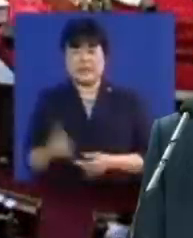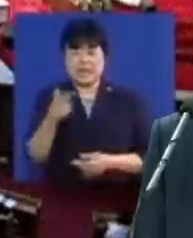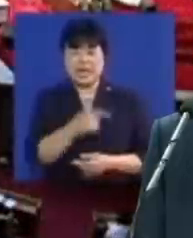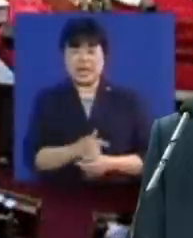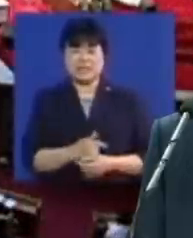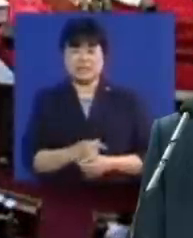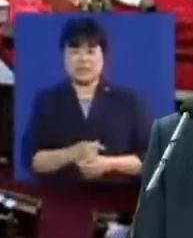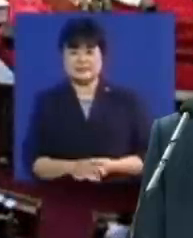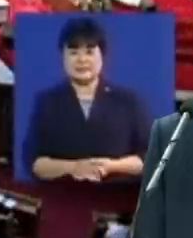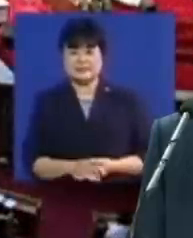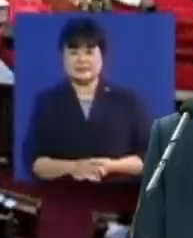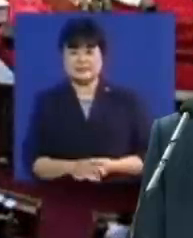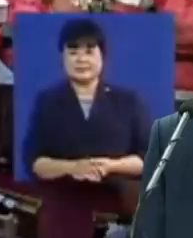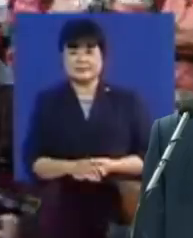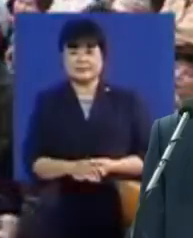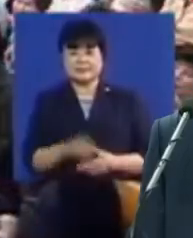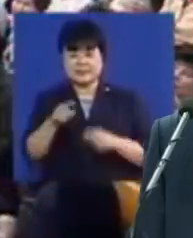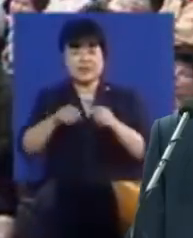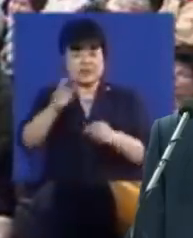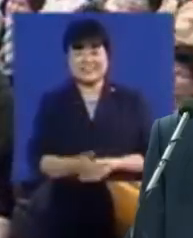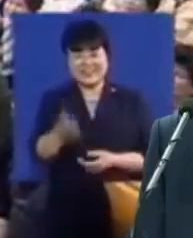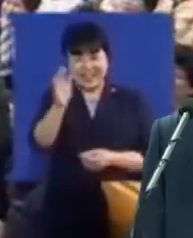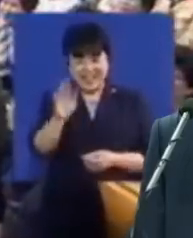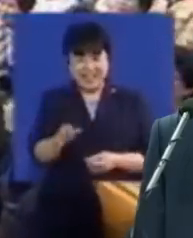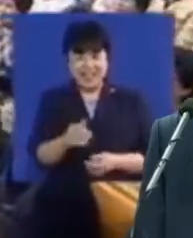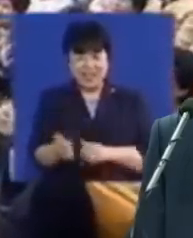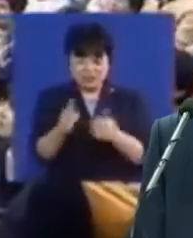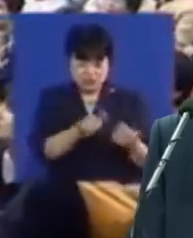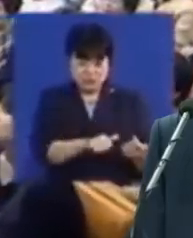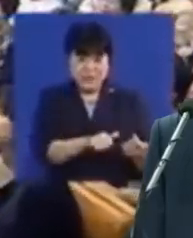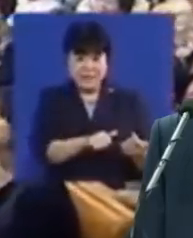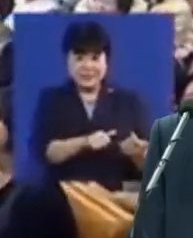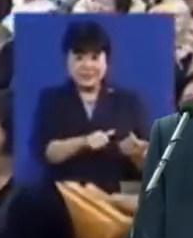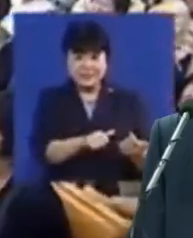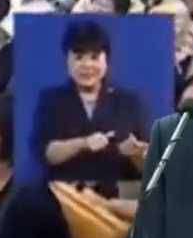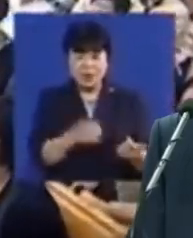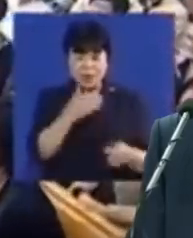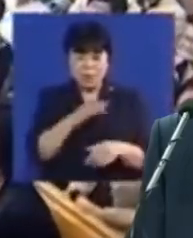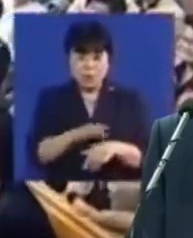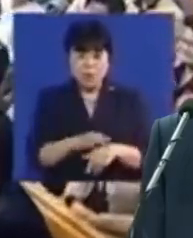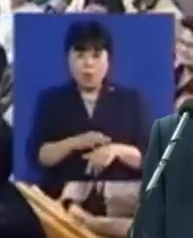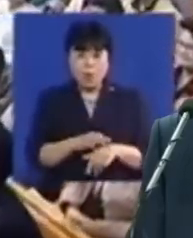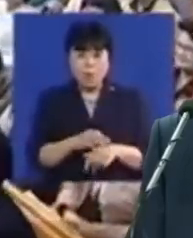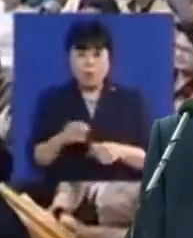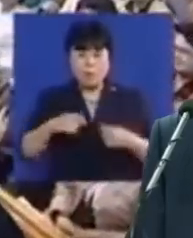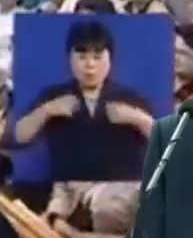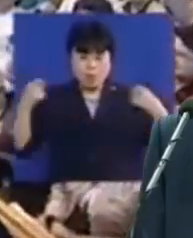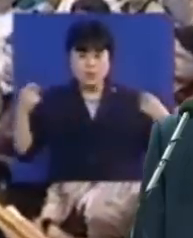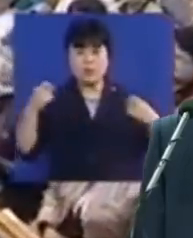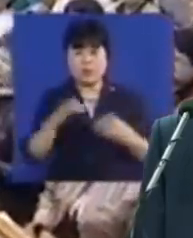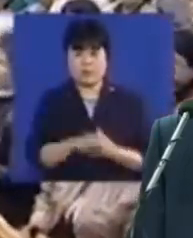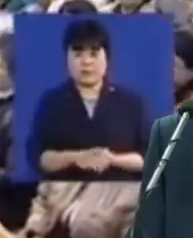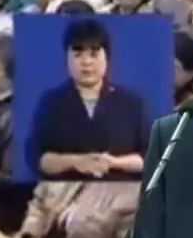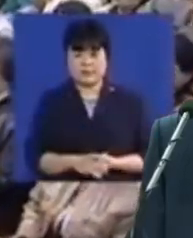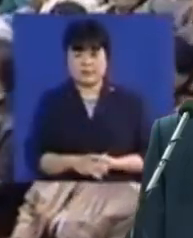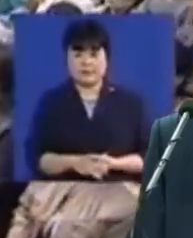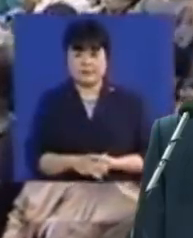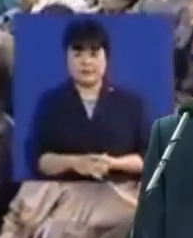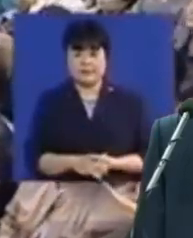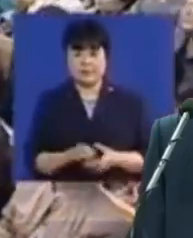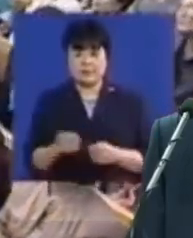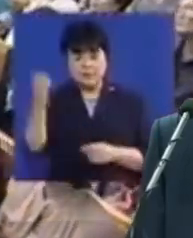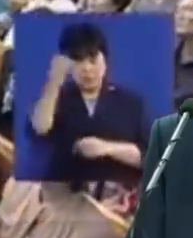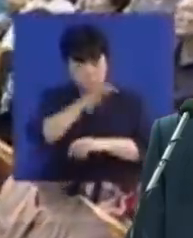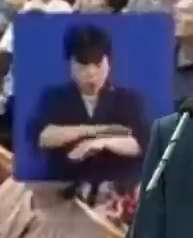가슴속에 출렁이고 다녀야 되는 것입니다. 죽음이란 육체란 옷을 벗어버리고